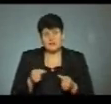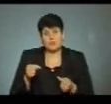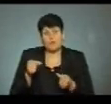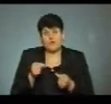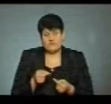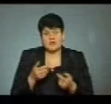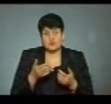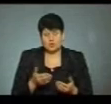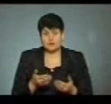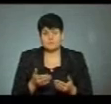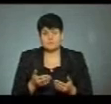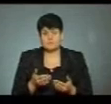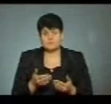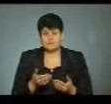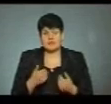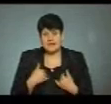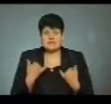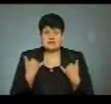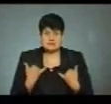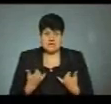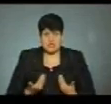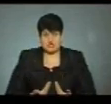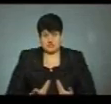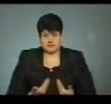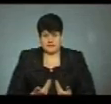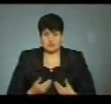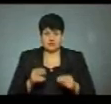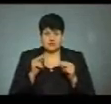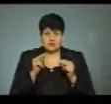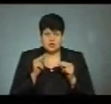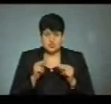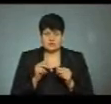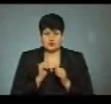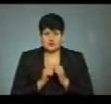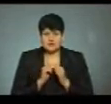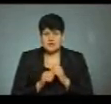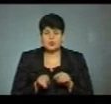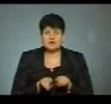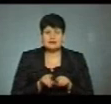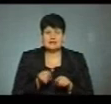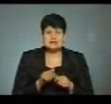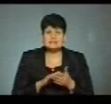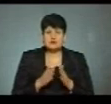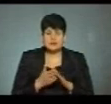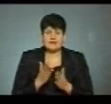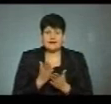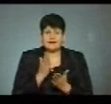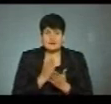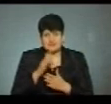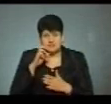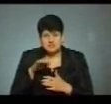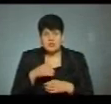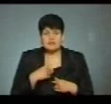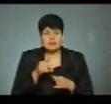знаєте, я і зараз живий, бо, якщо чесно, часто та ситуація, яка відбувається в державі, ти не